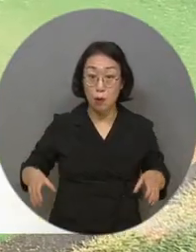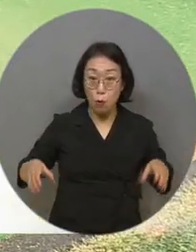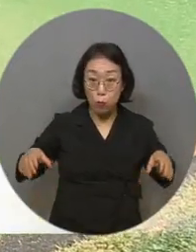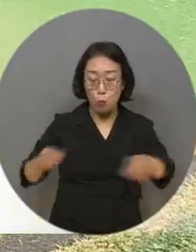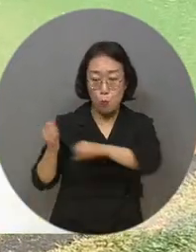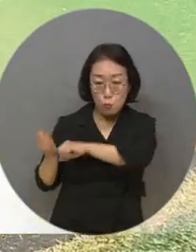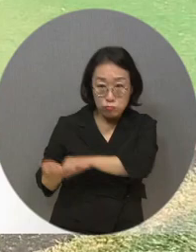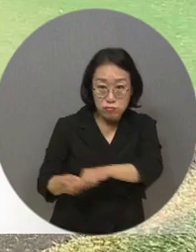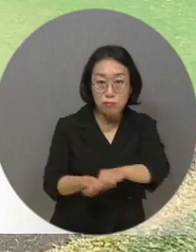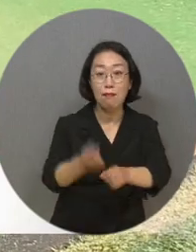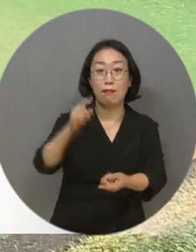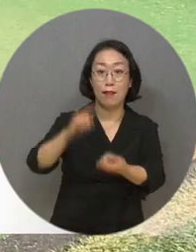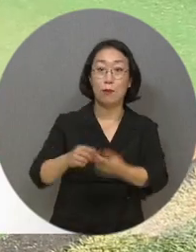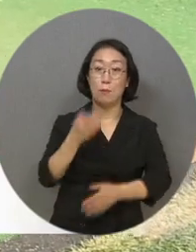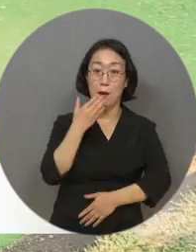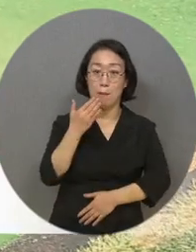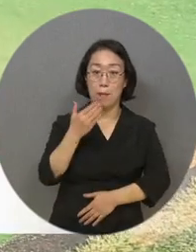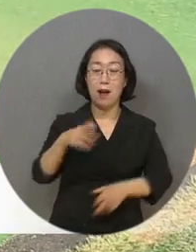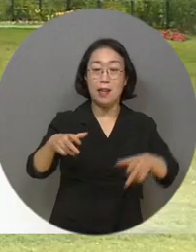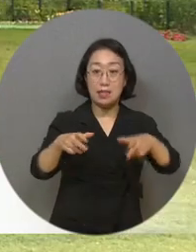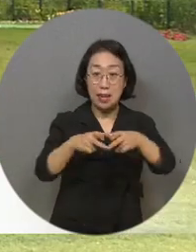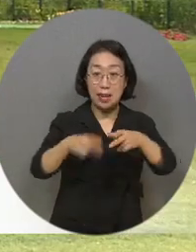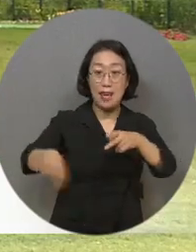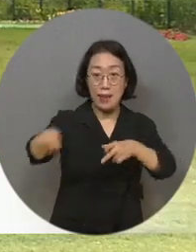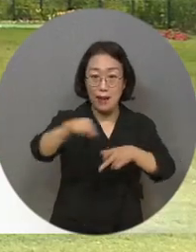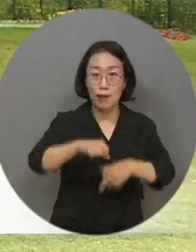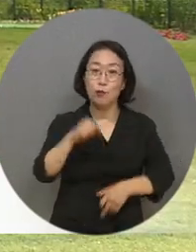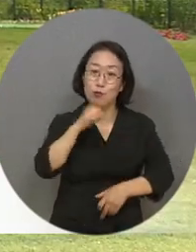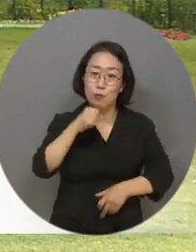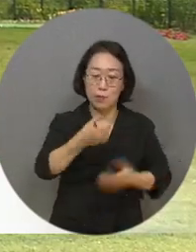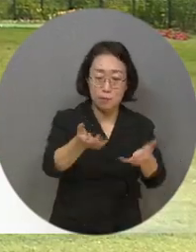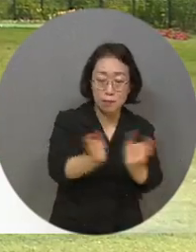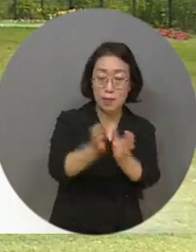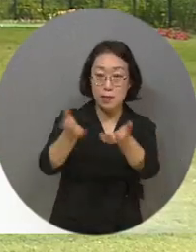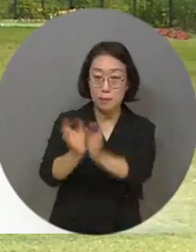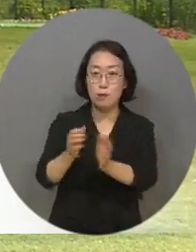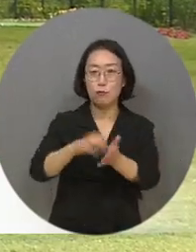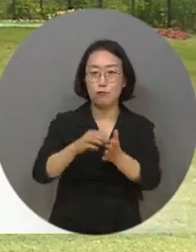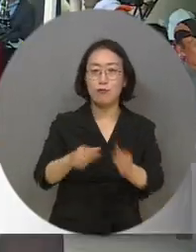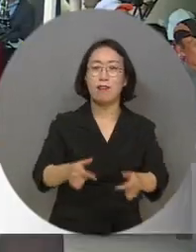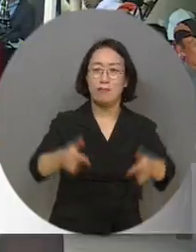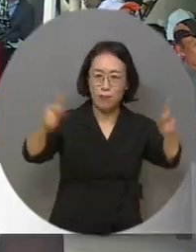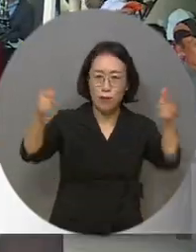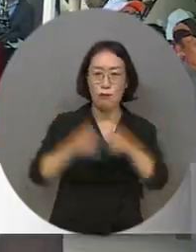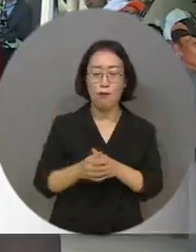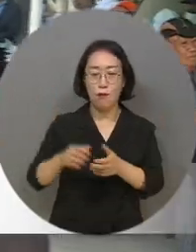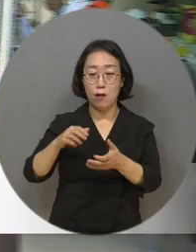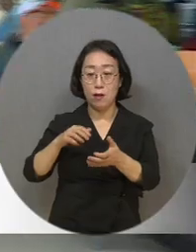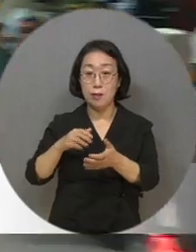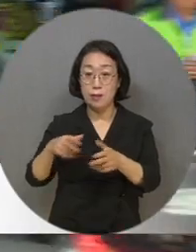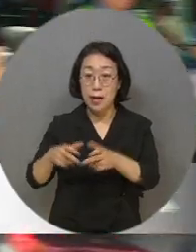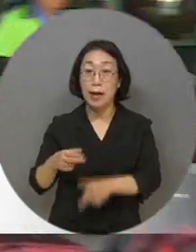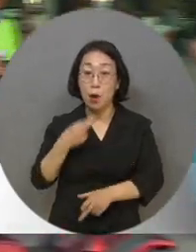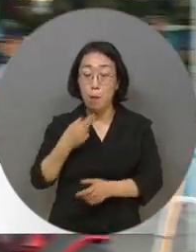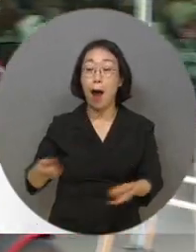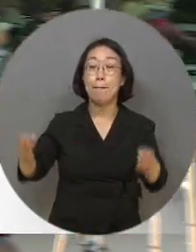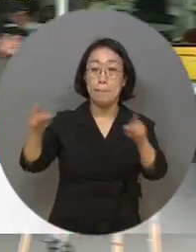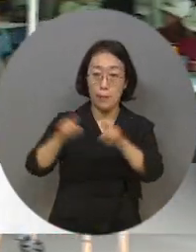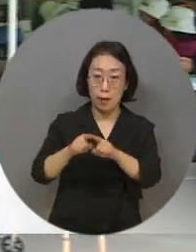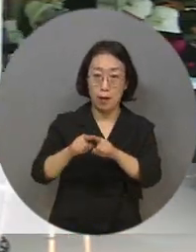즐길 수 있다는 점에서 장애인을 중심으로 동호인이 늘어났고 장애인과 비장애인이 함께 어울릴 수 있는